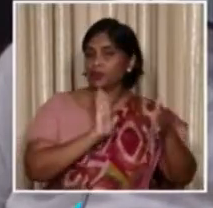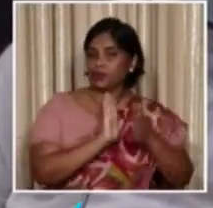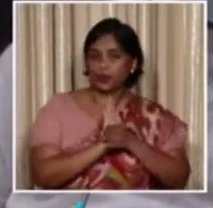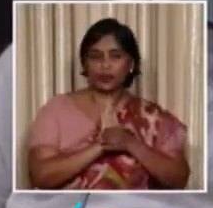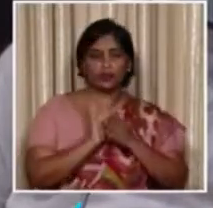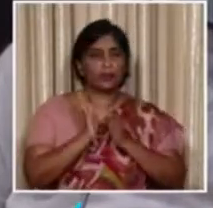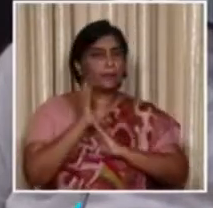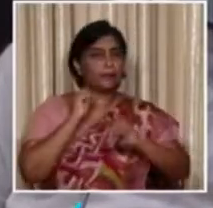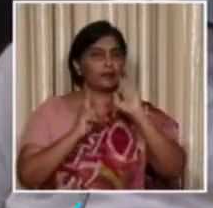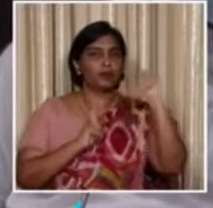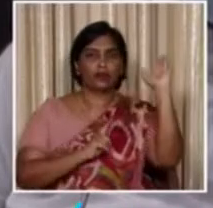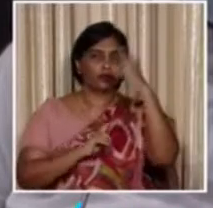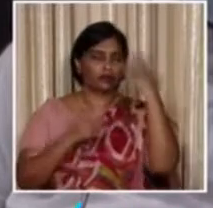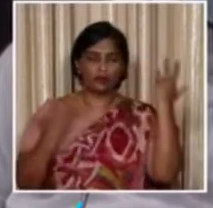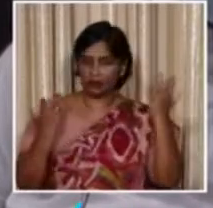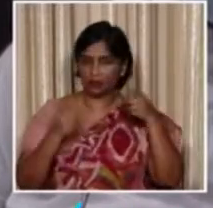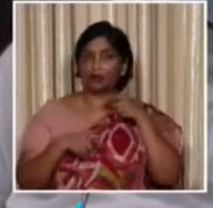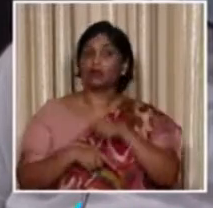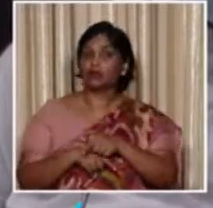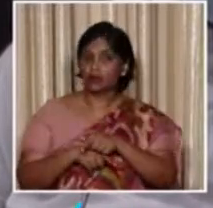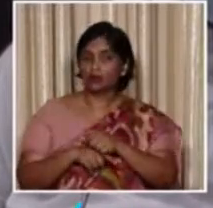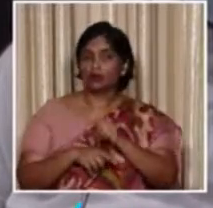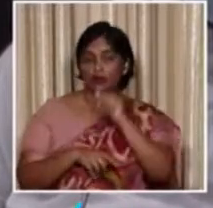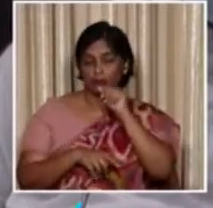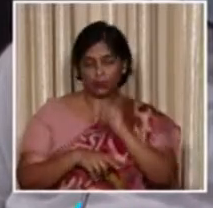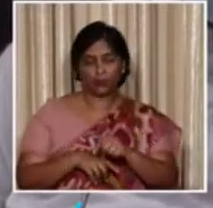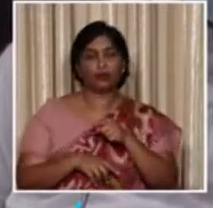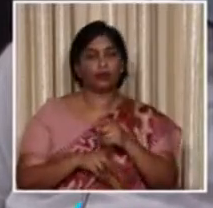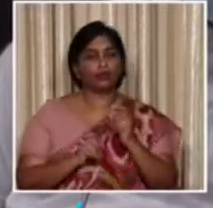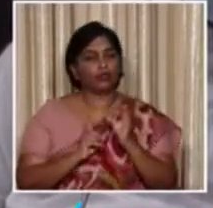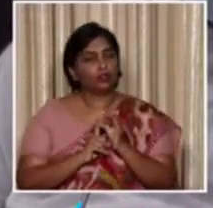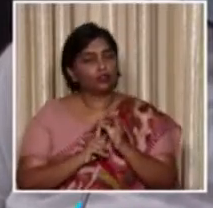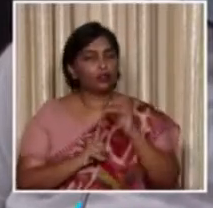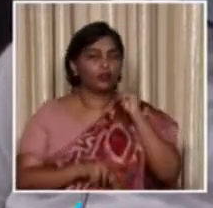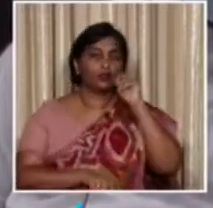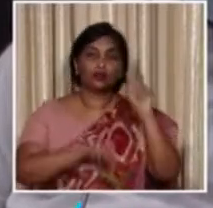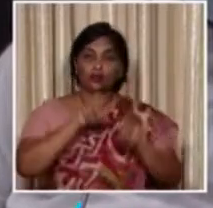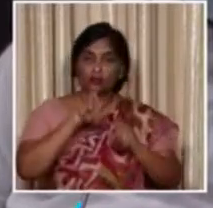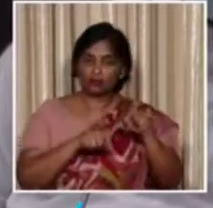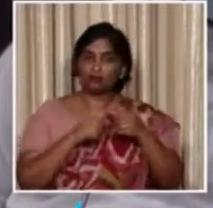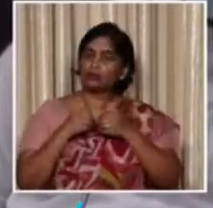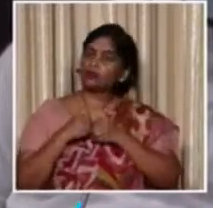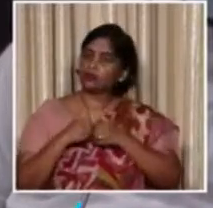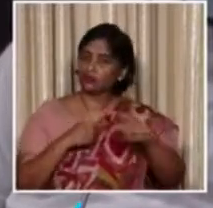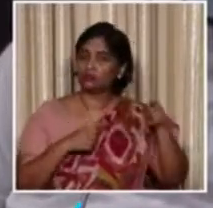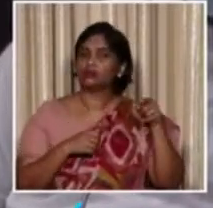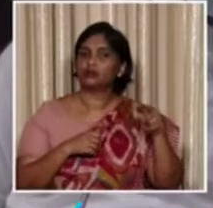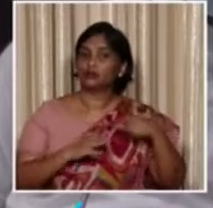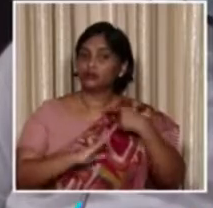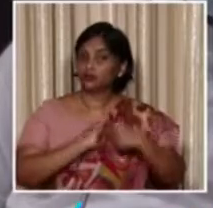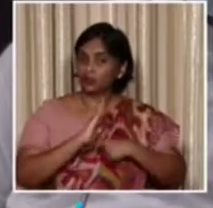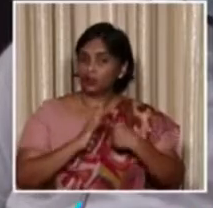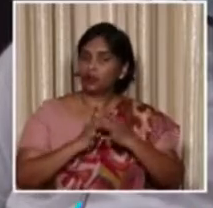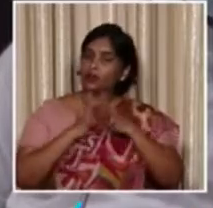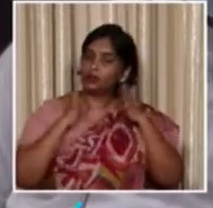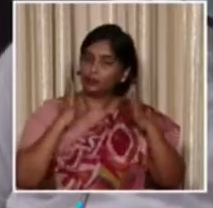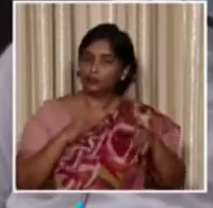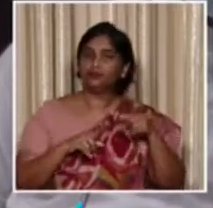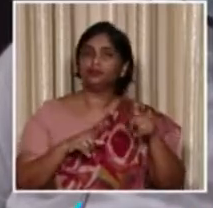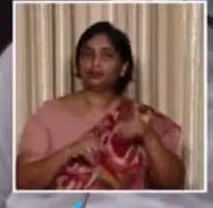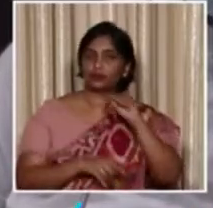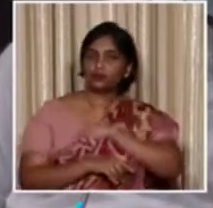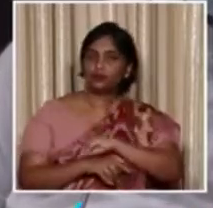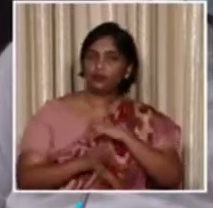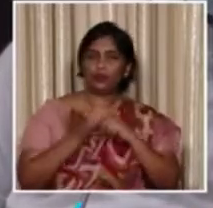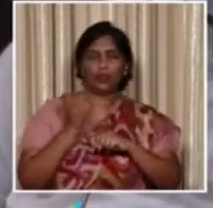අමාත්‍යංශයක් නැහැ. මෙතන තමයි ඉතාම දුගී දුප්පත් ජනතාවගේ ඉඳලා රටි මොනතරම් ආදායම්